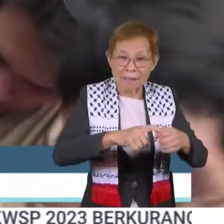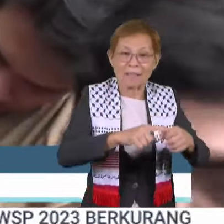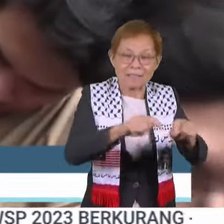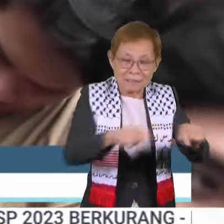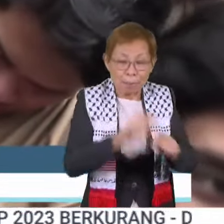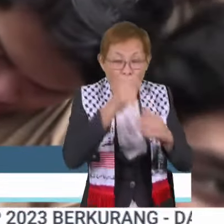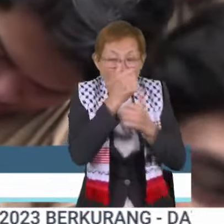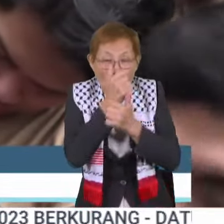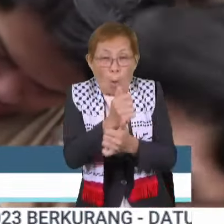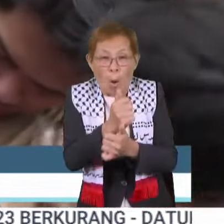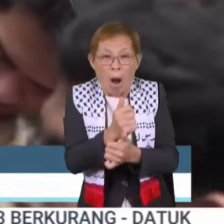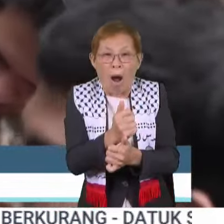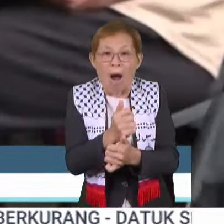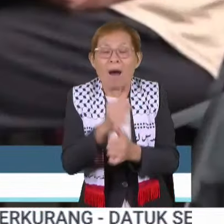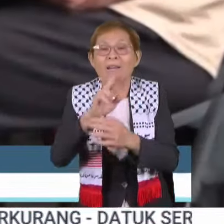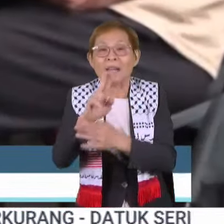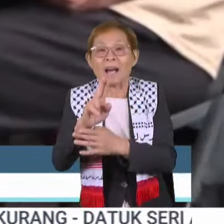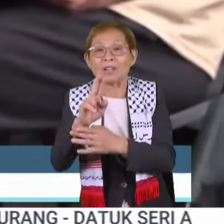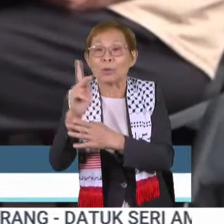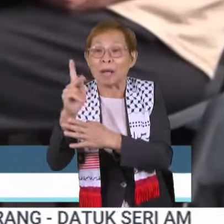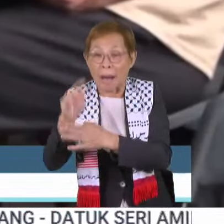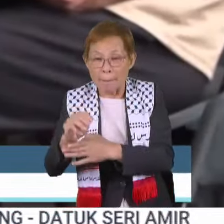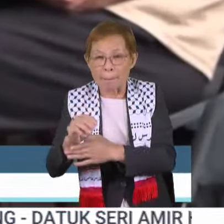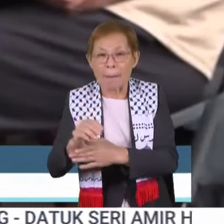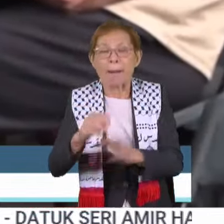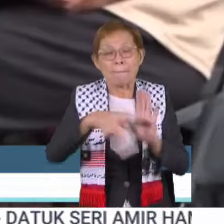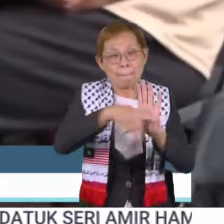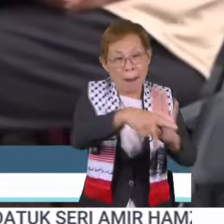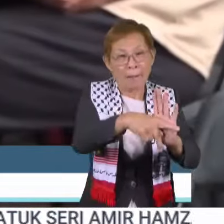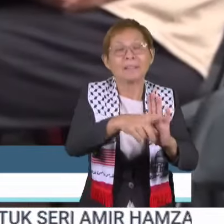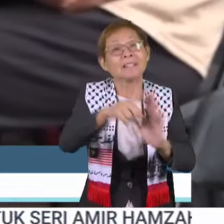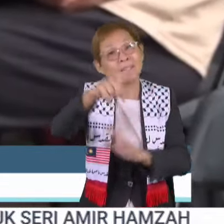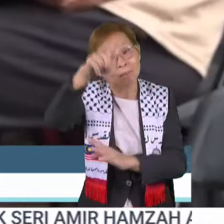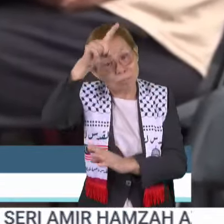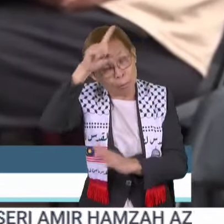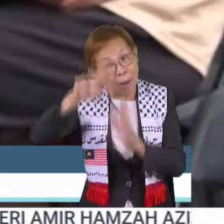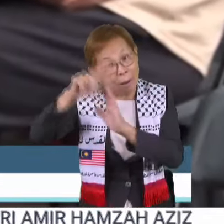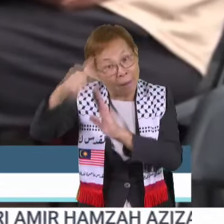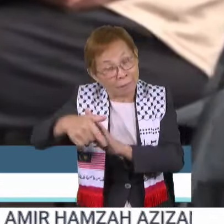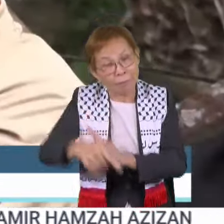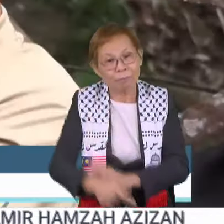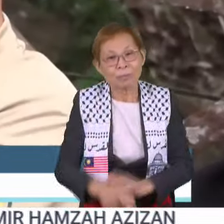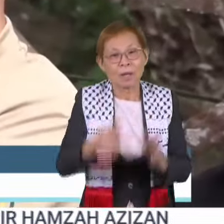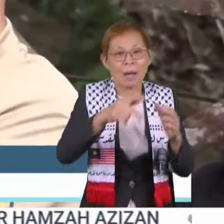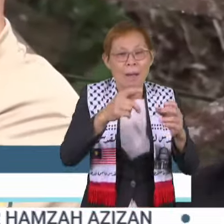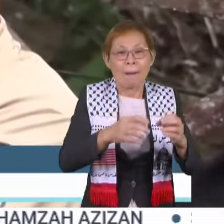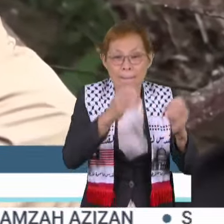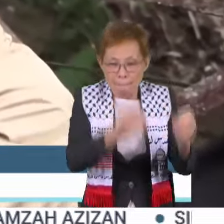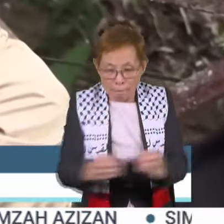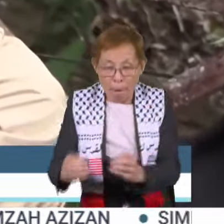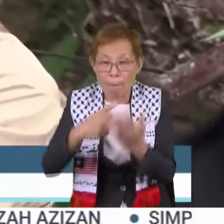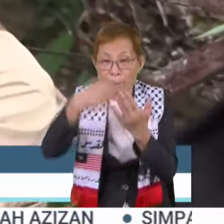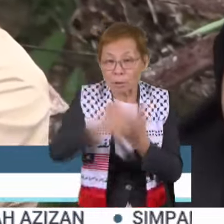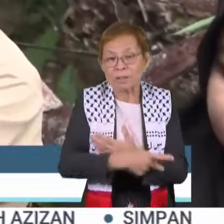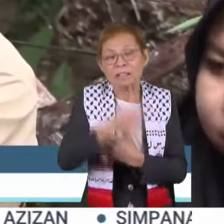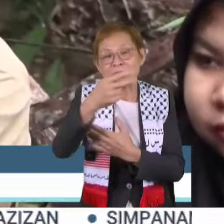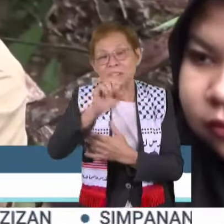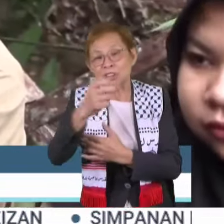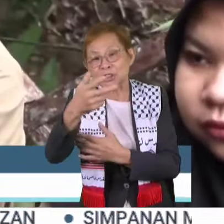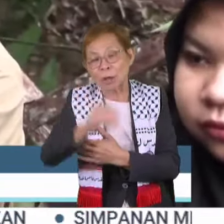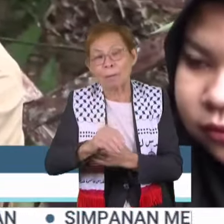kebangsaan Malaysia dan akan dipromosikan pada pameran di Berlin nanti sementara itu pengarah projek Mohamad Akmal Mohamad hisam berkata